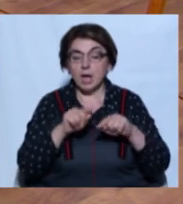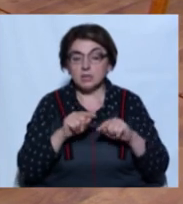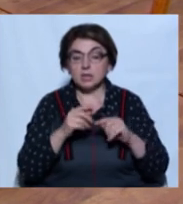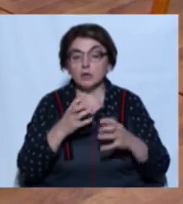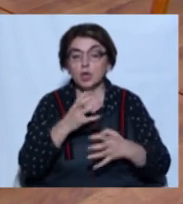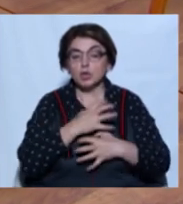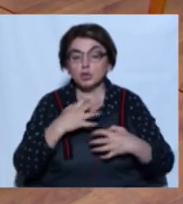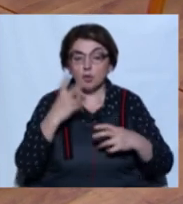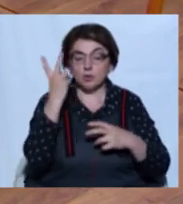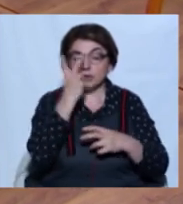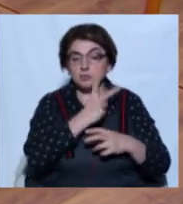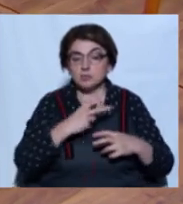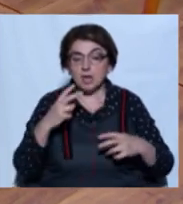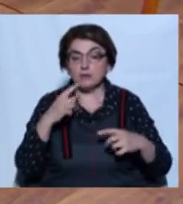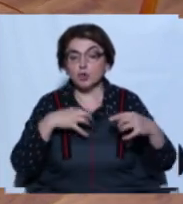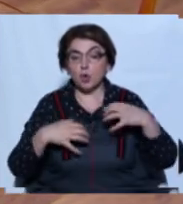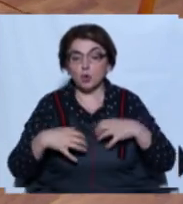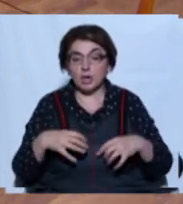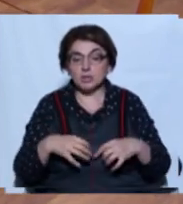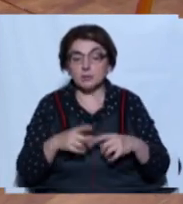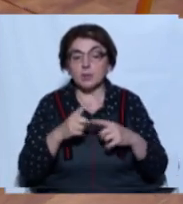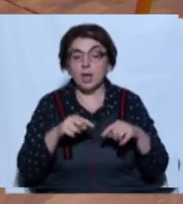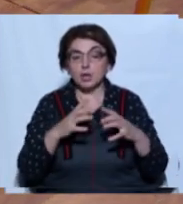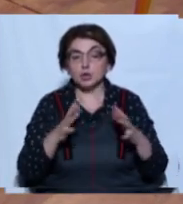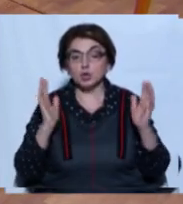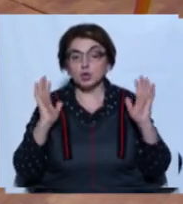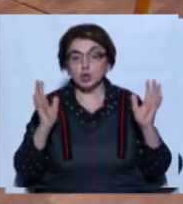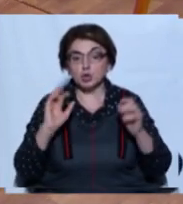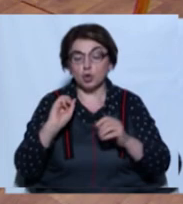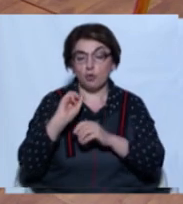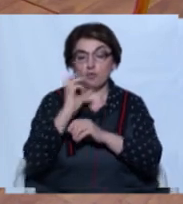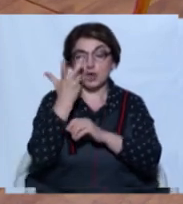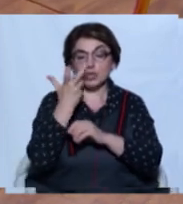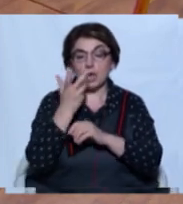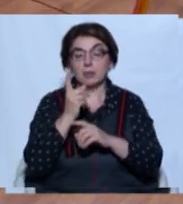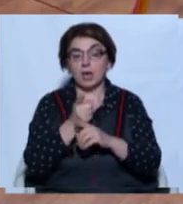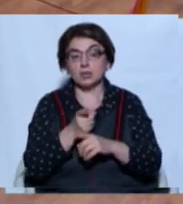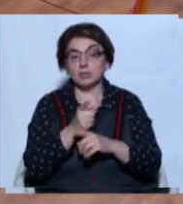ორგანიზმებიც. და აი ესეთი უზარმაზარი ცხოველი, როგორიც არის ვეშაპი,